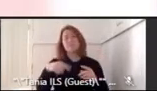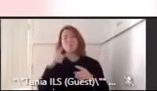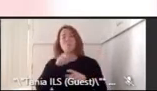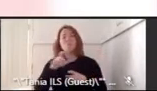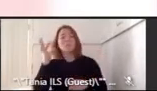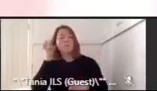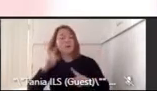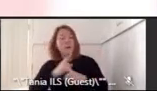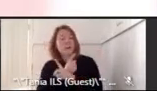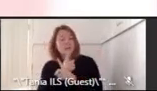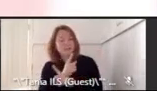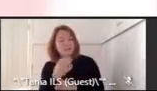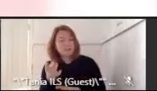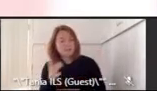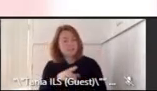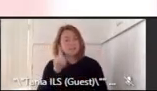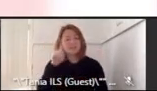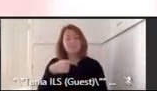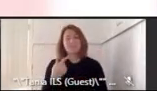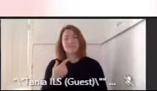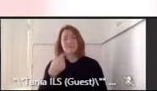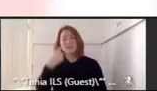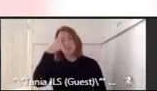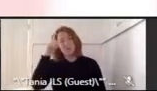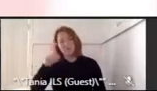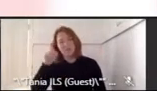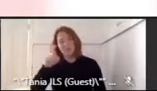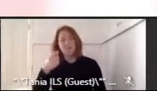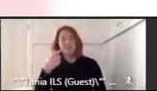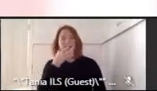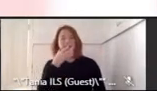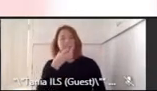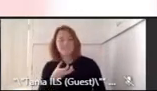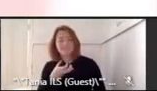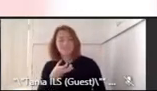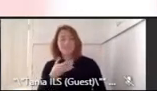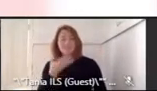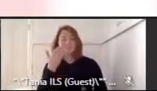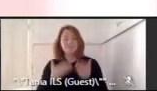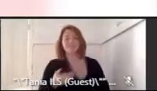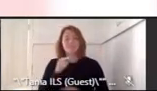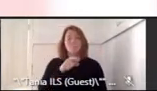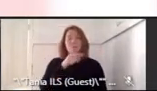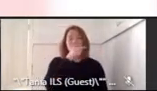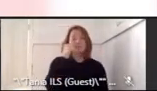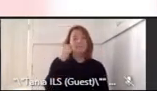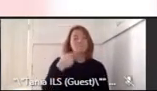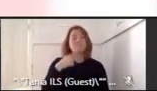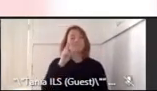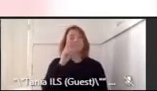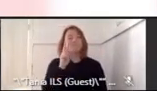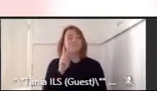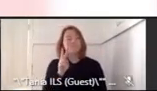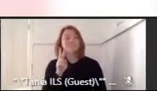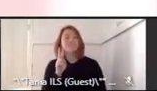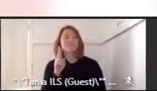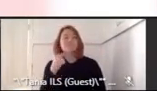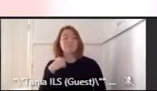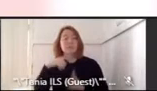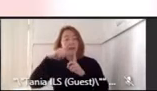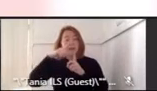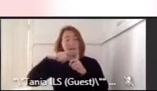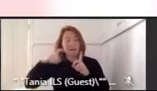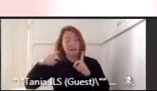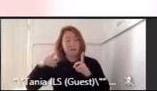més melancòliques, intranquil·les i tristes que els homes. I això es pot anar veient doncs, en aquesta gràfica que